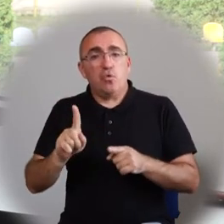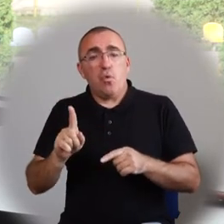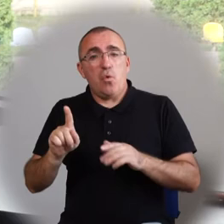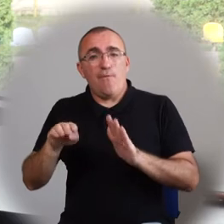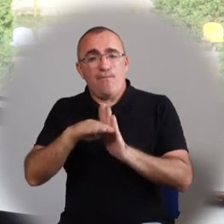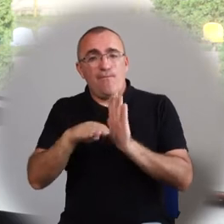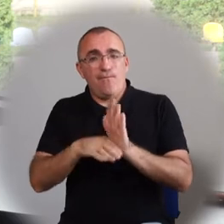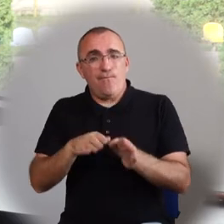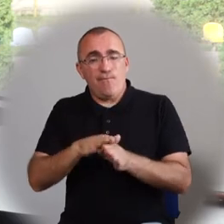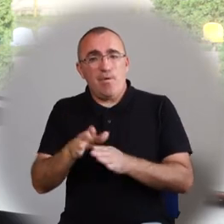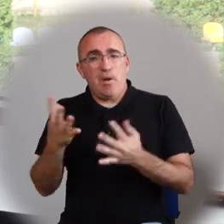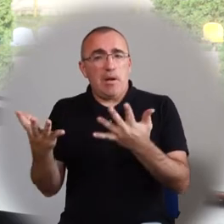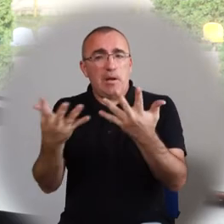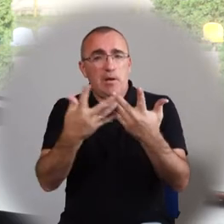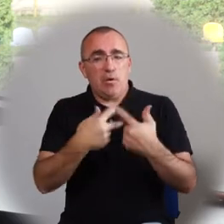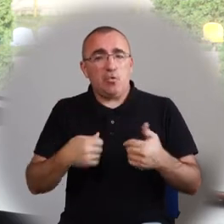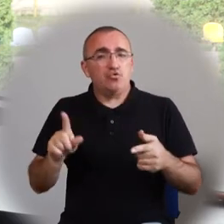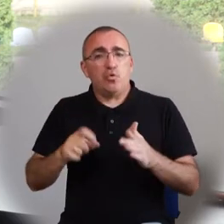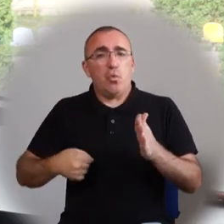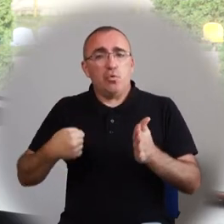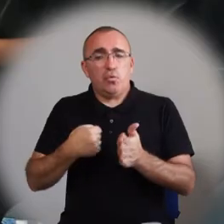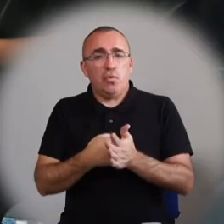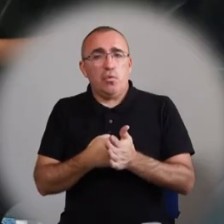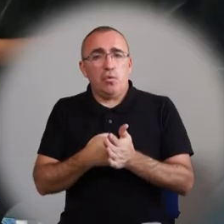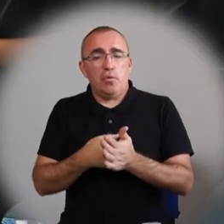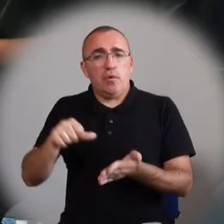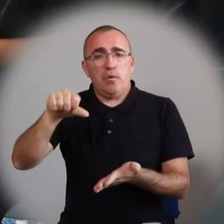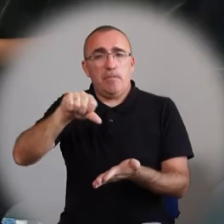того, що вимагається по кількості.